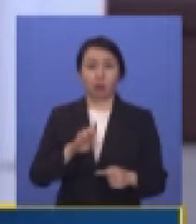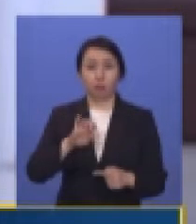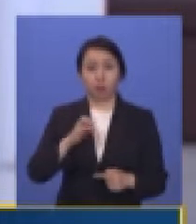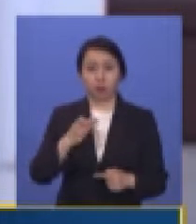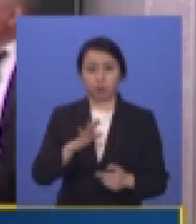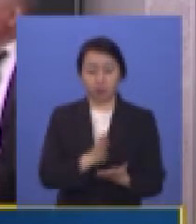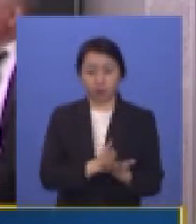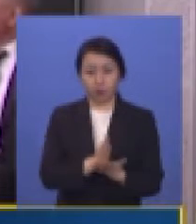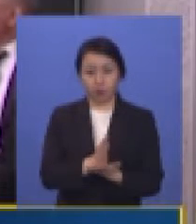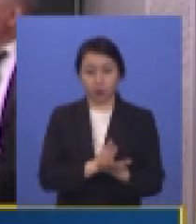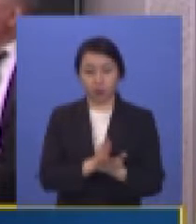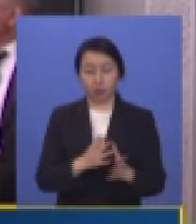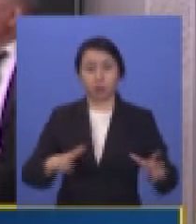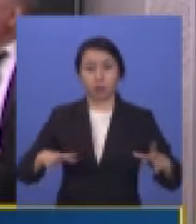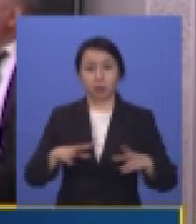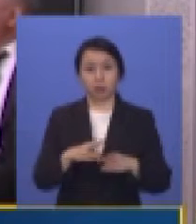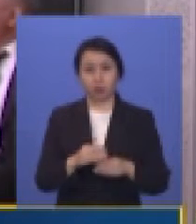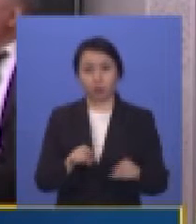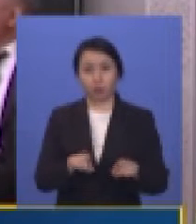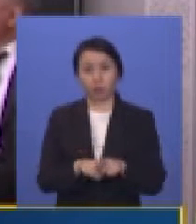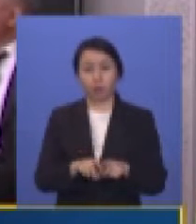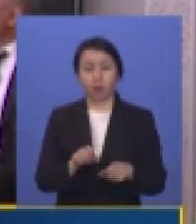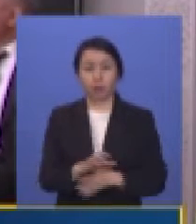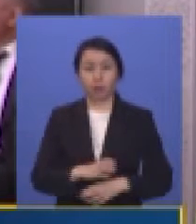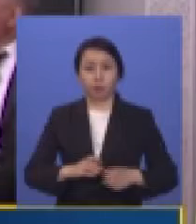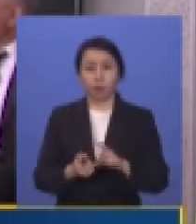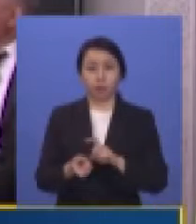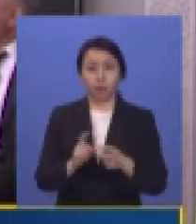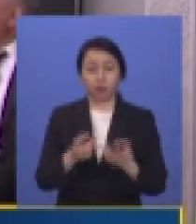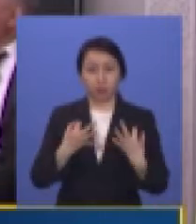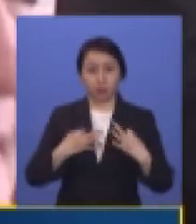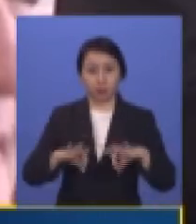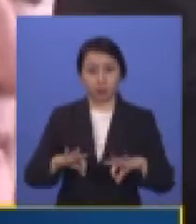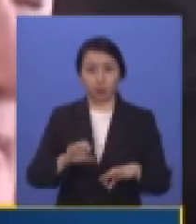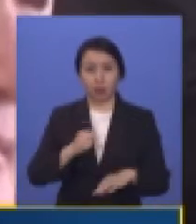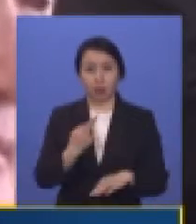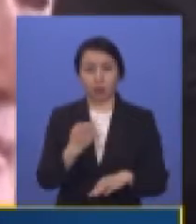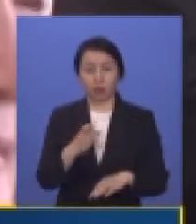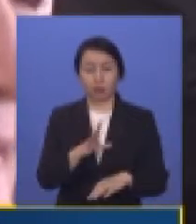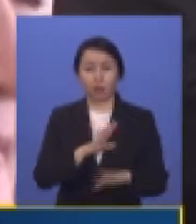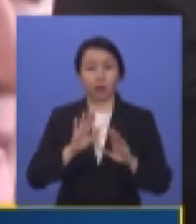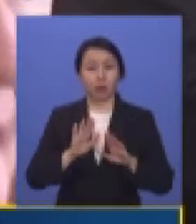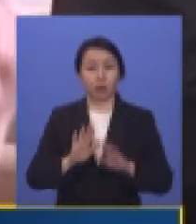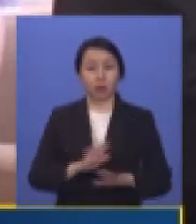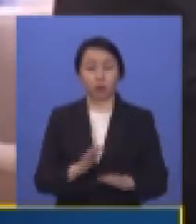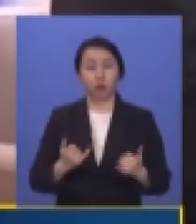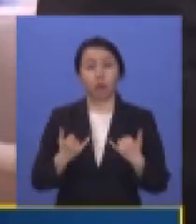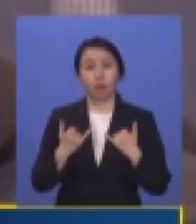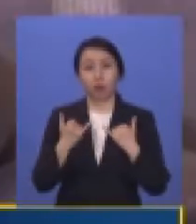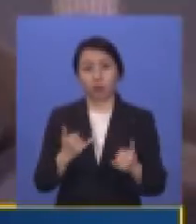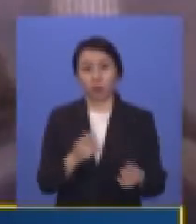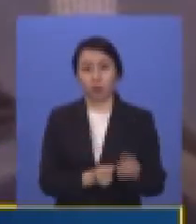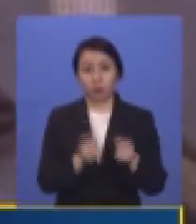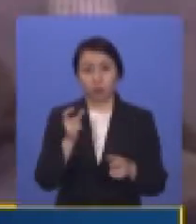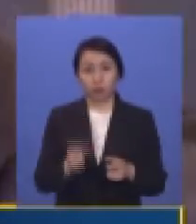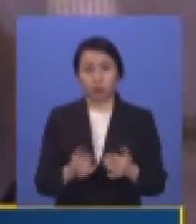большевистской политики. Собирали налоги, создавали армию и боролись за независимость. Алашардинцы были не только просветителями, они